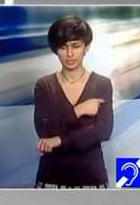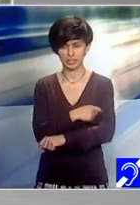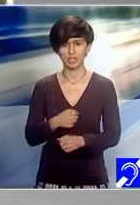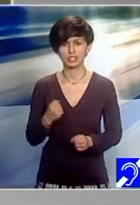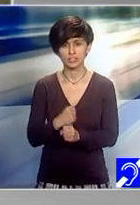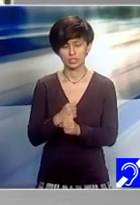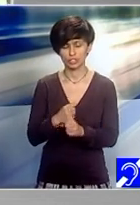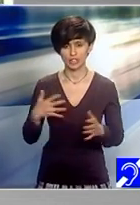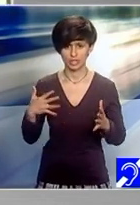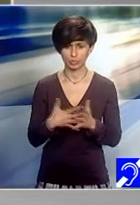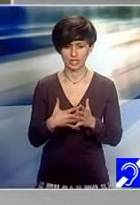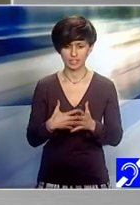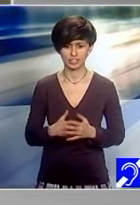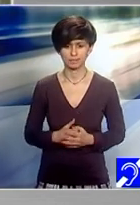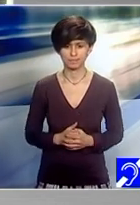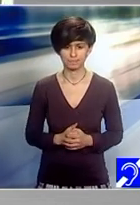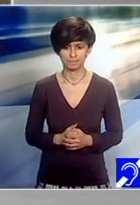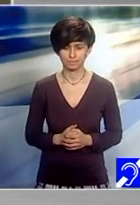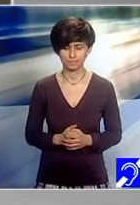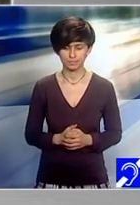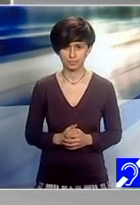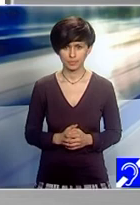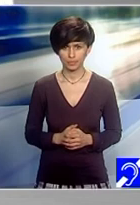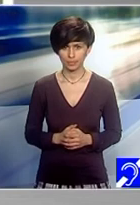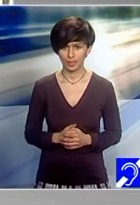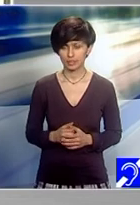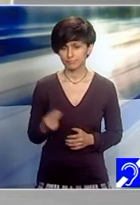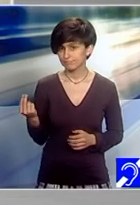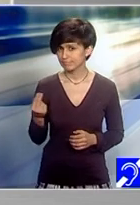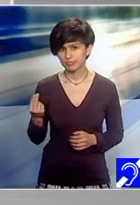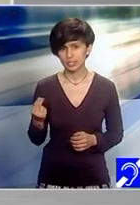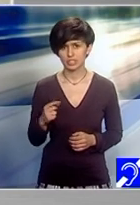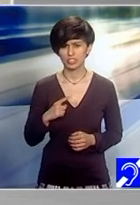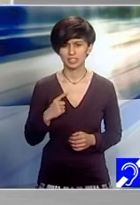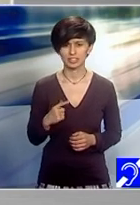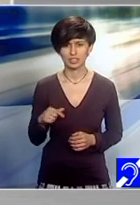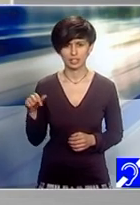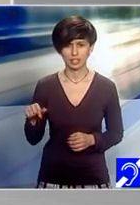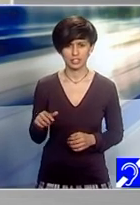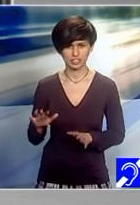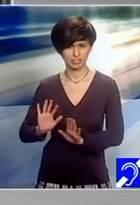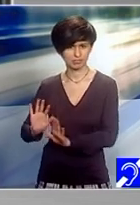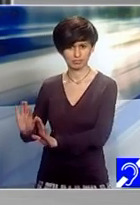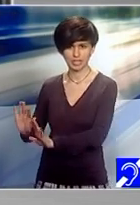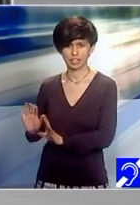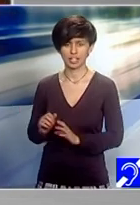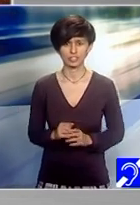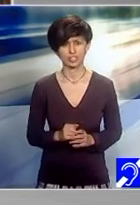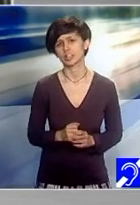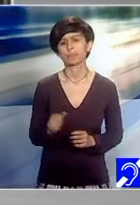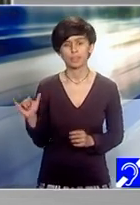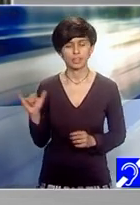un test aici. De ce există această reticență? Care sunt cauzele? De ce nu vin